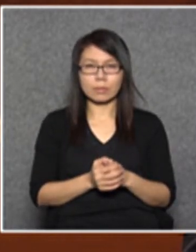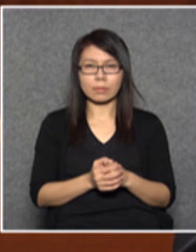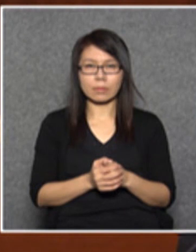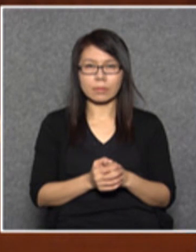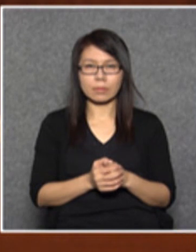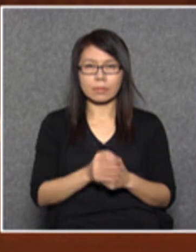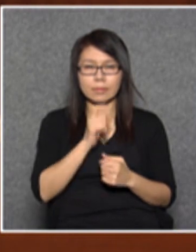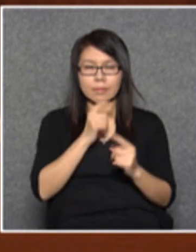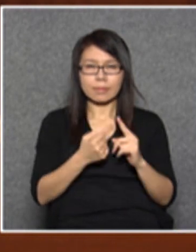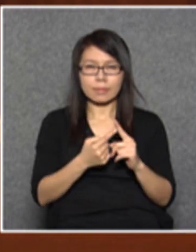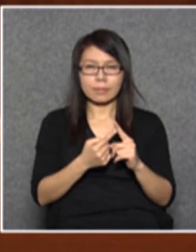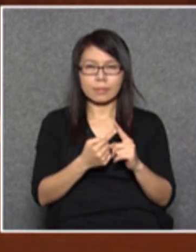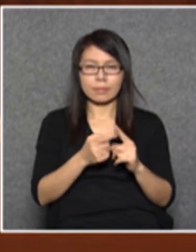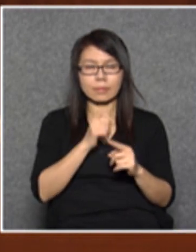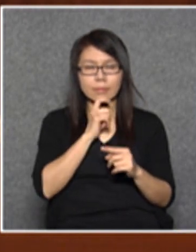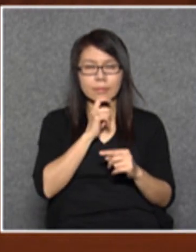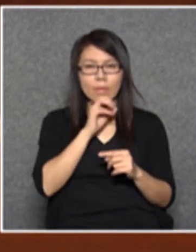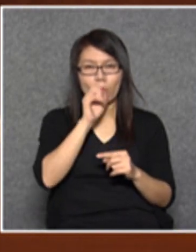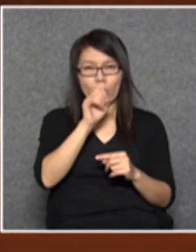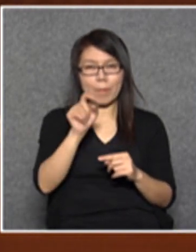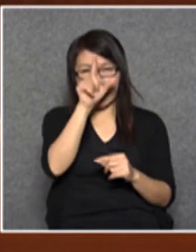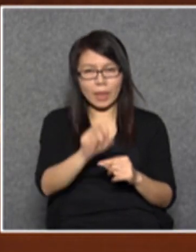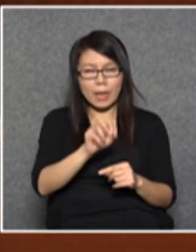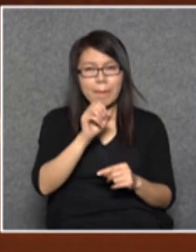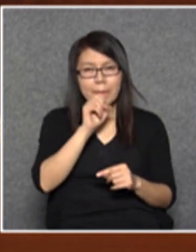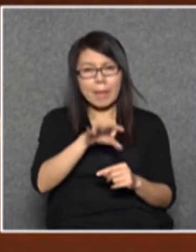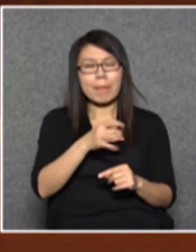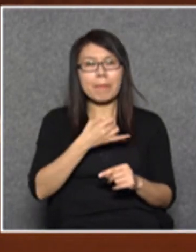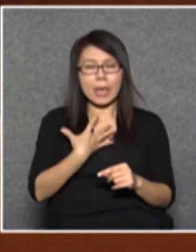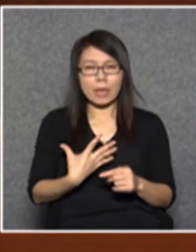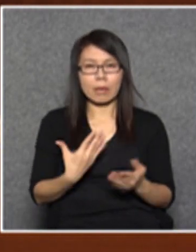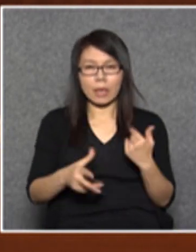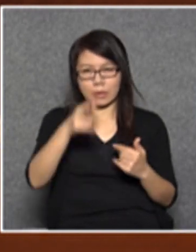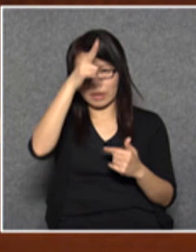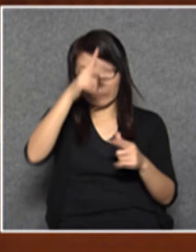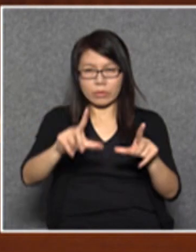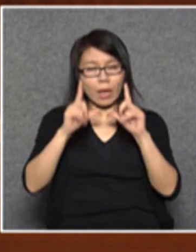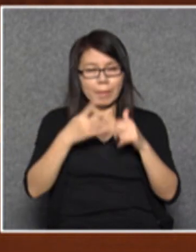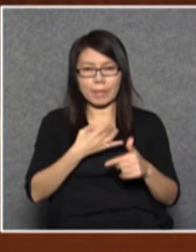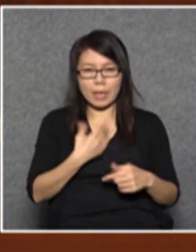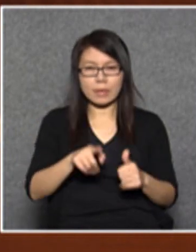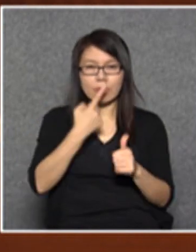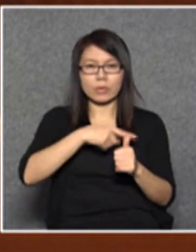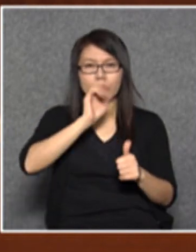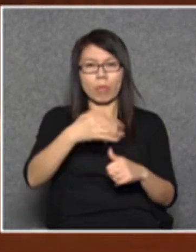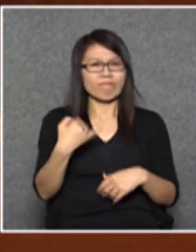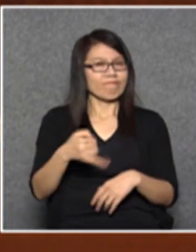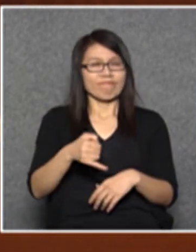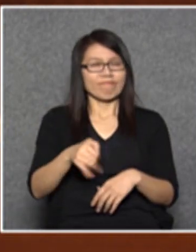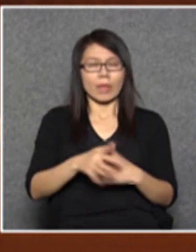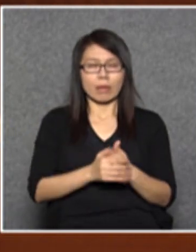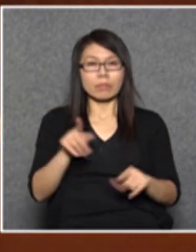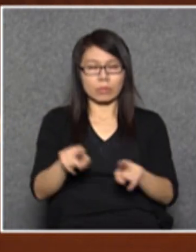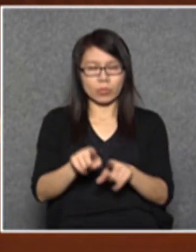有人一方面呢就說有問題未問，政府未答完所有問題，首先我覺得這個不可能的，但是同